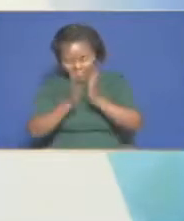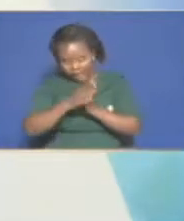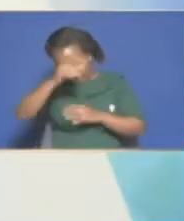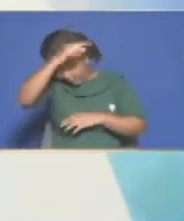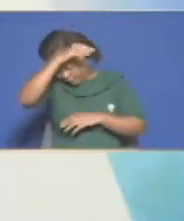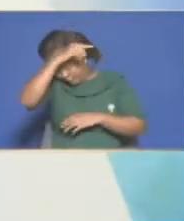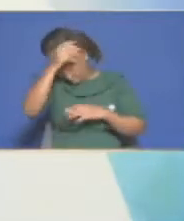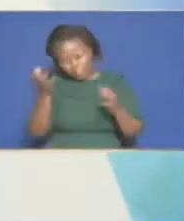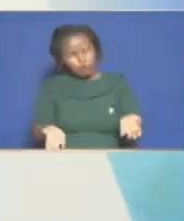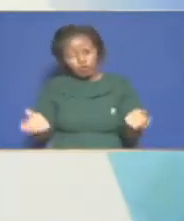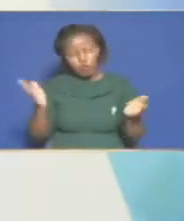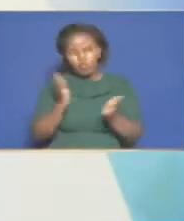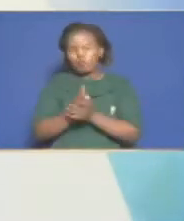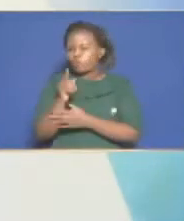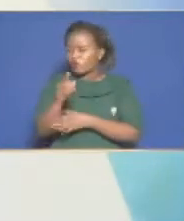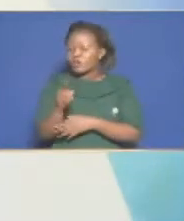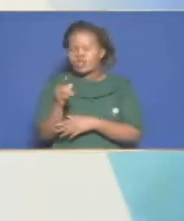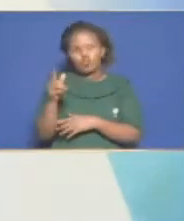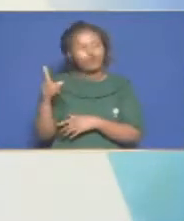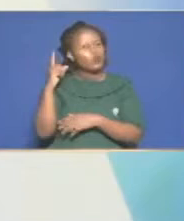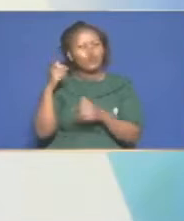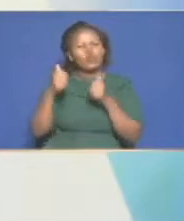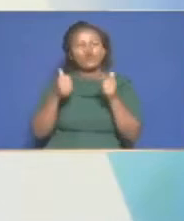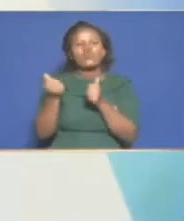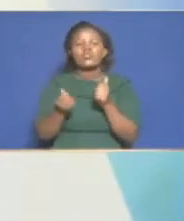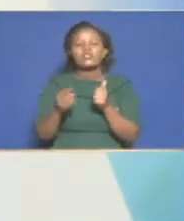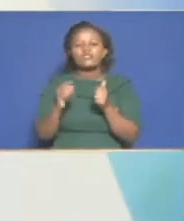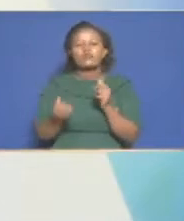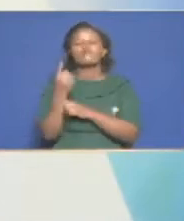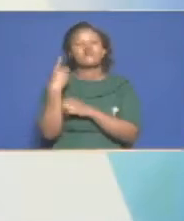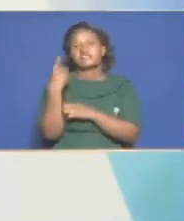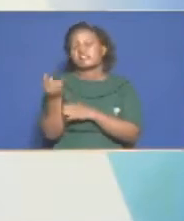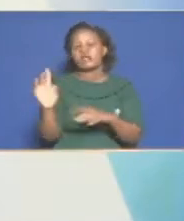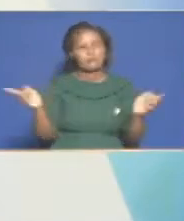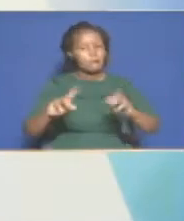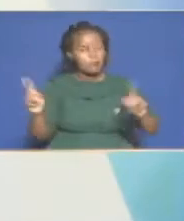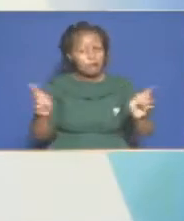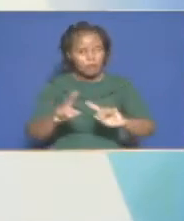ni akti yenye haijawekwa juzi, ilikuwepo.